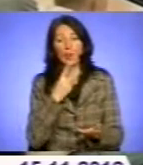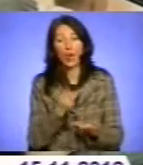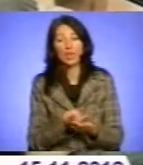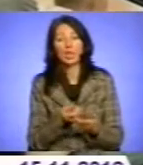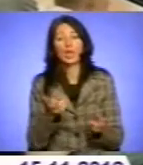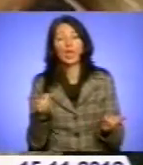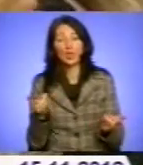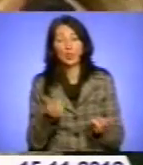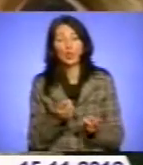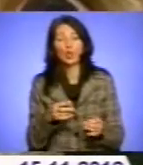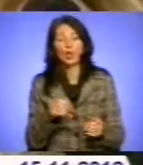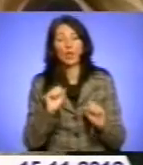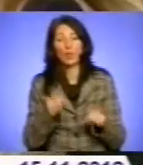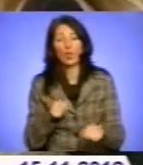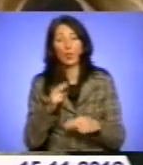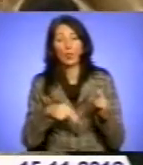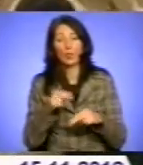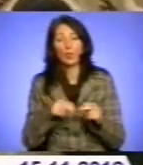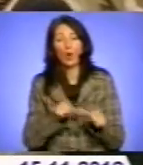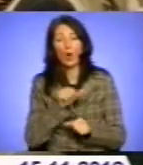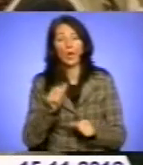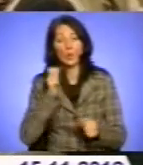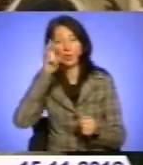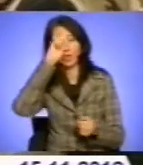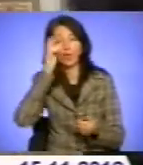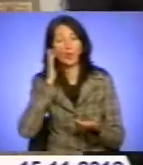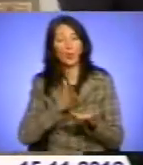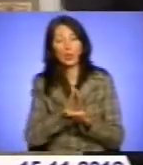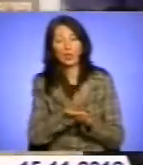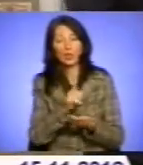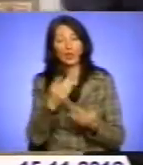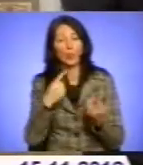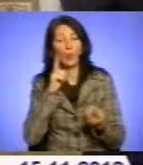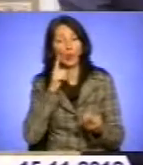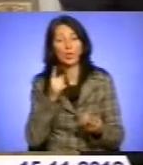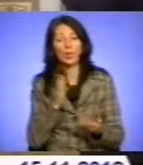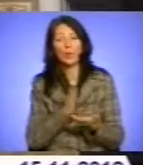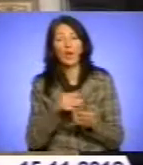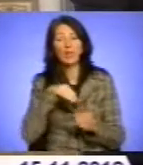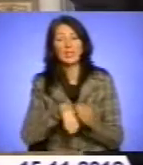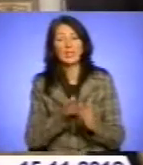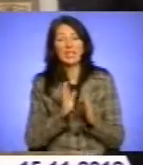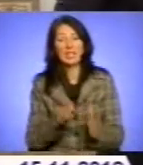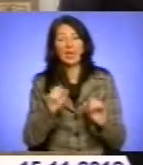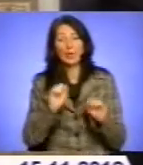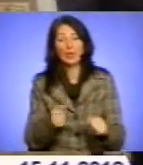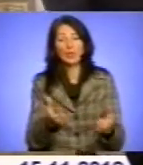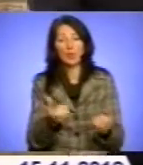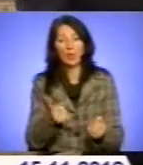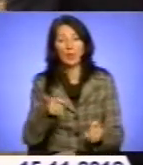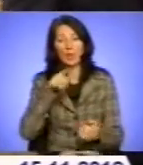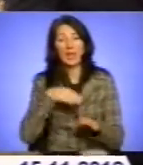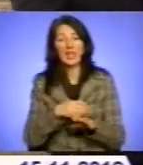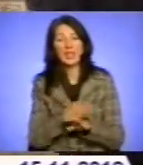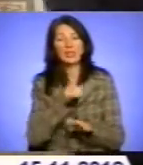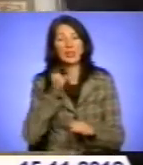вибудувати окрему державну політику щодо молоді. За словами Віктора Януковича, вона має включати не лише можливість отримання якісної освіти, а й надання